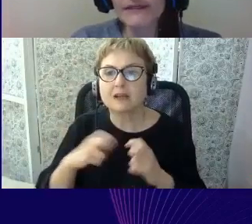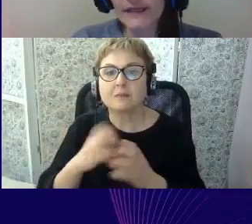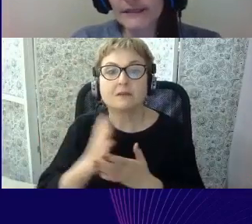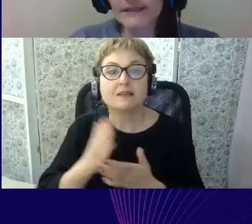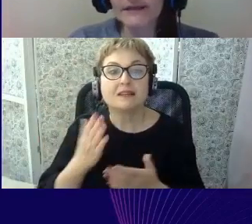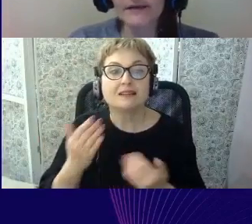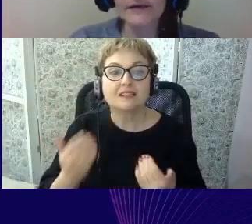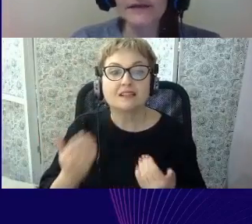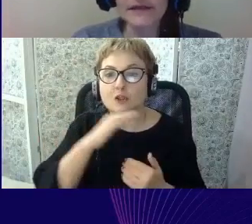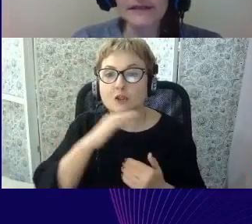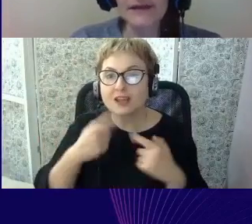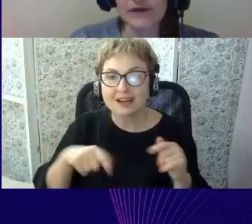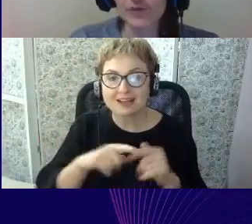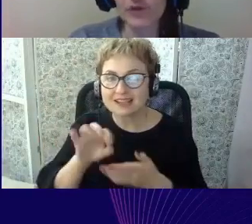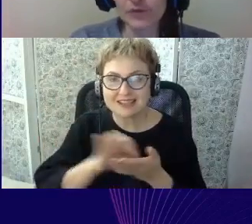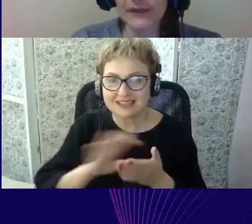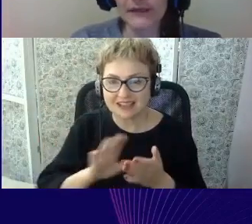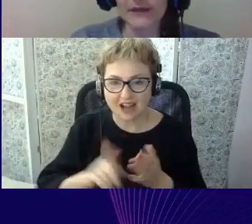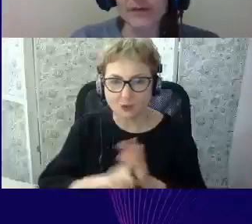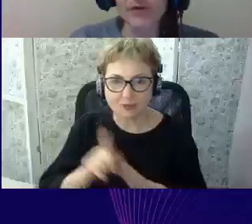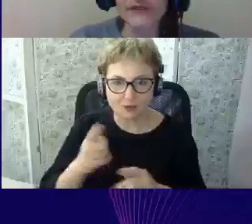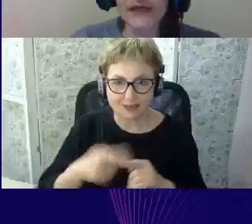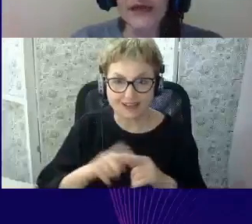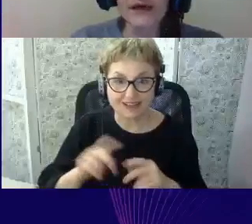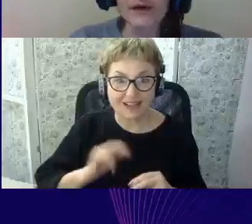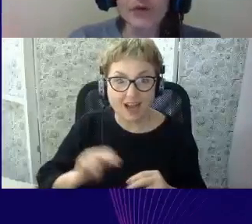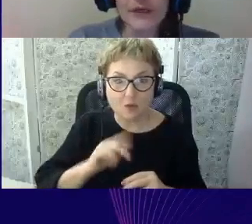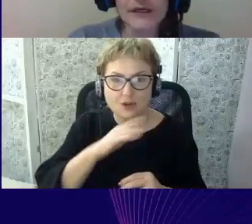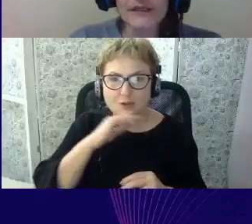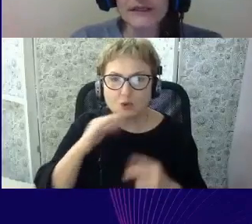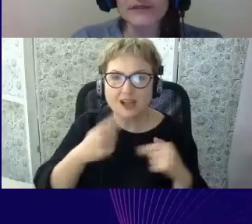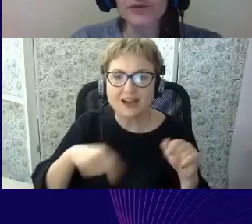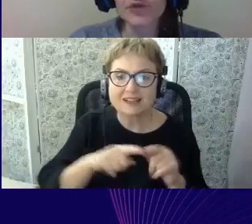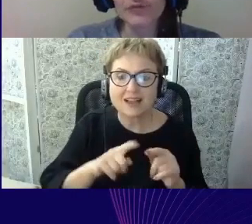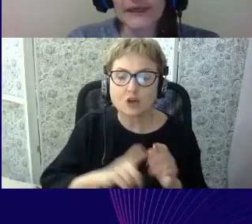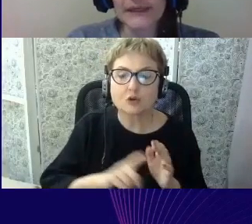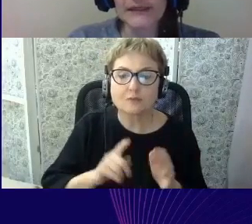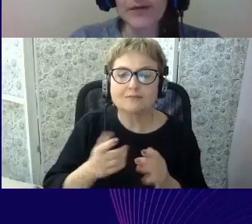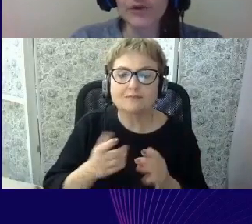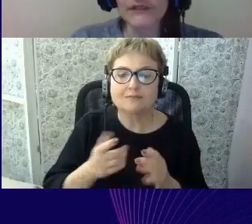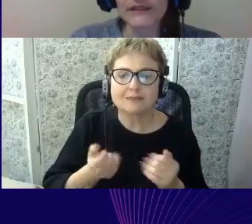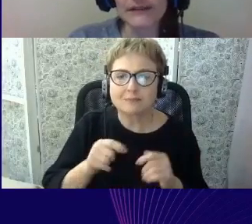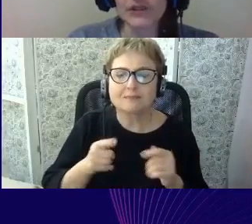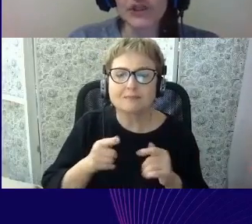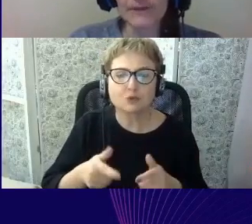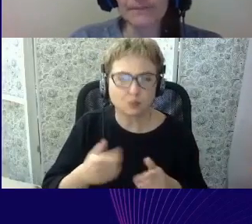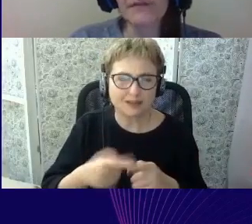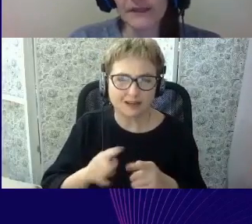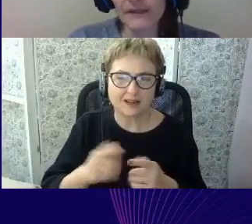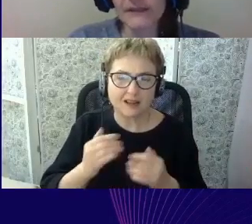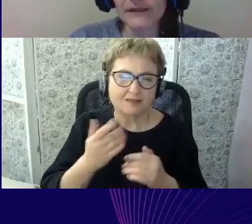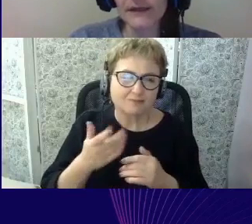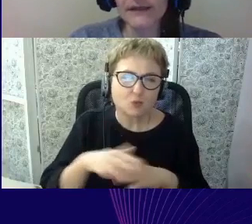Многие организации не сразу приступили к этой работе. Многие организации приступили к этой работе